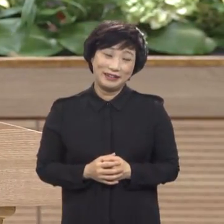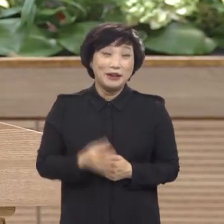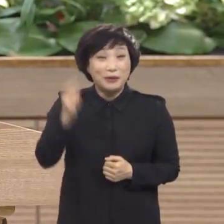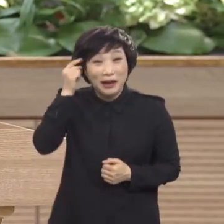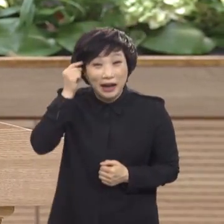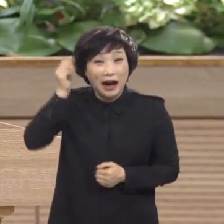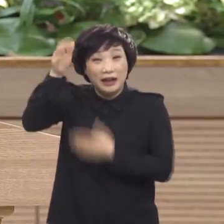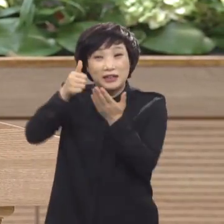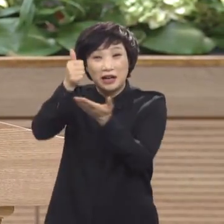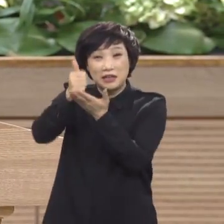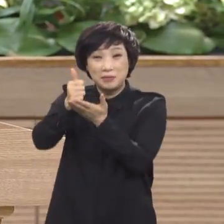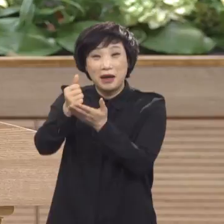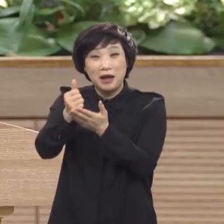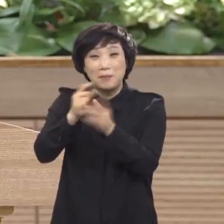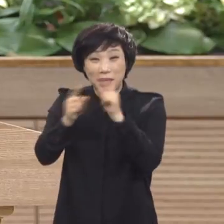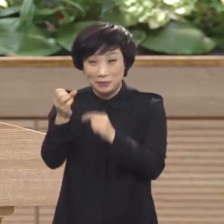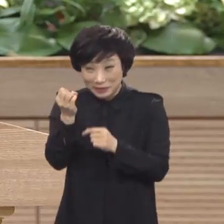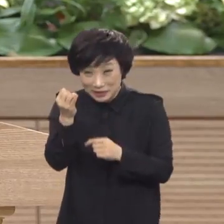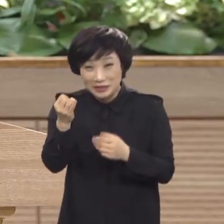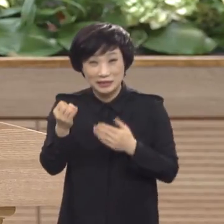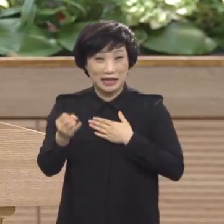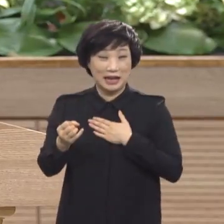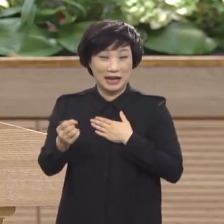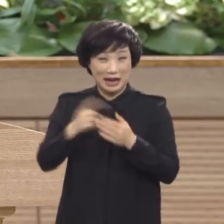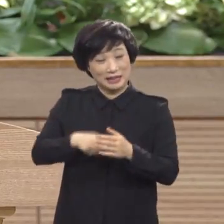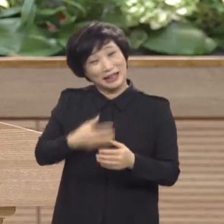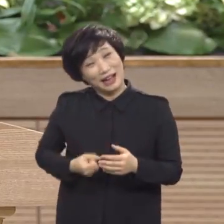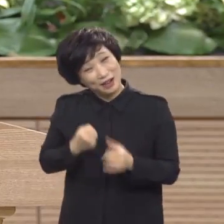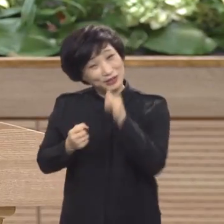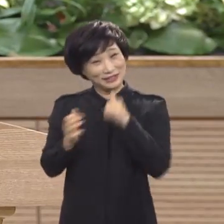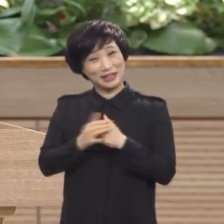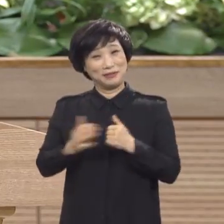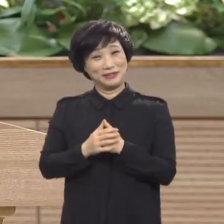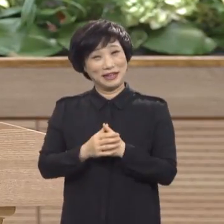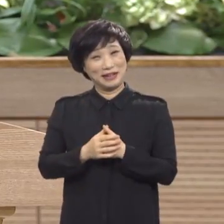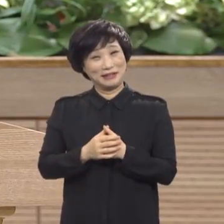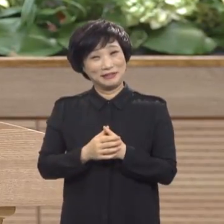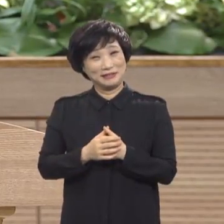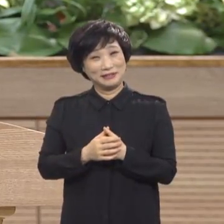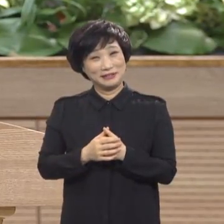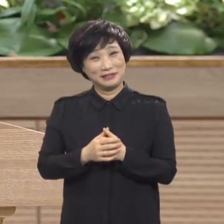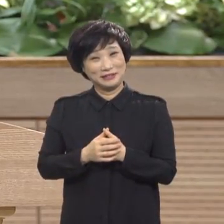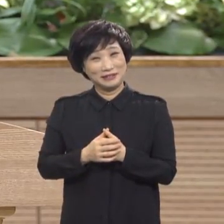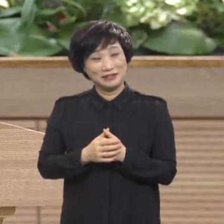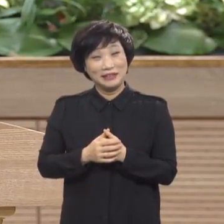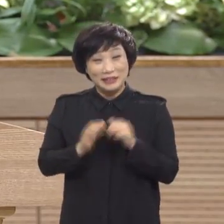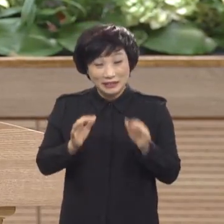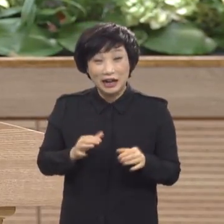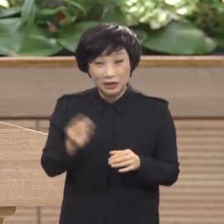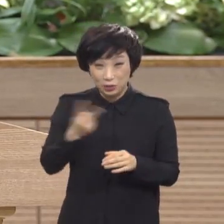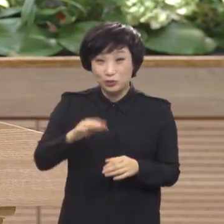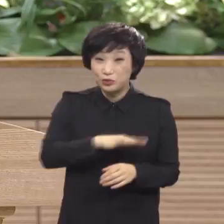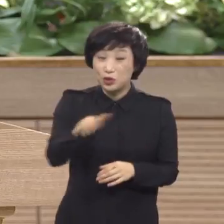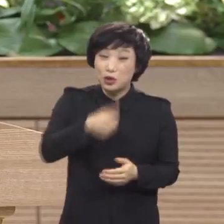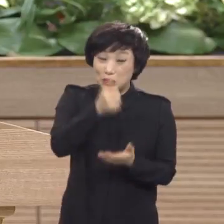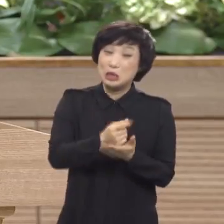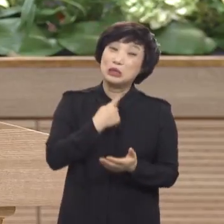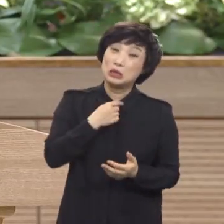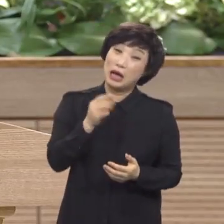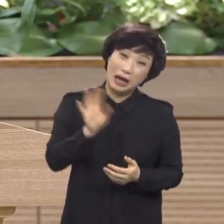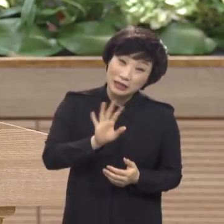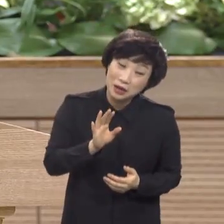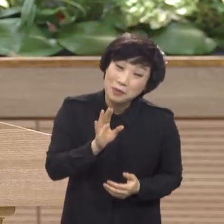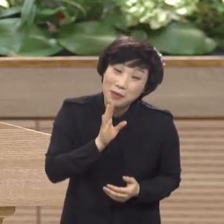이는 하나님의 씨가 그의 속에 거하며 저도 범죄치 못하는